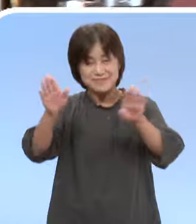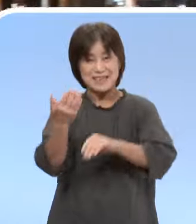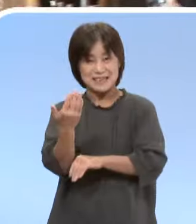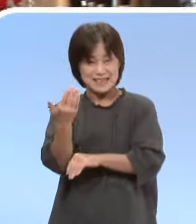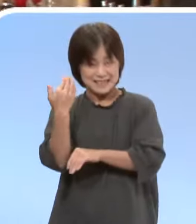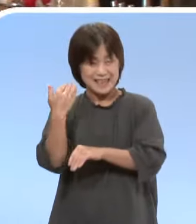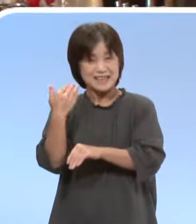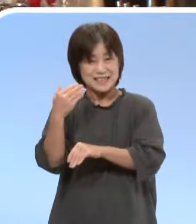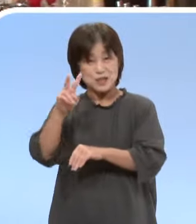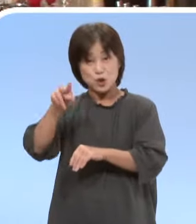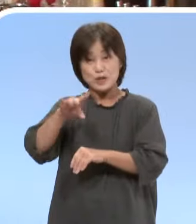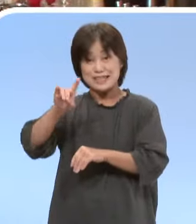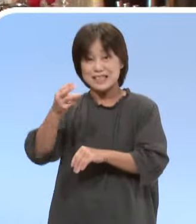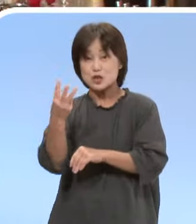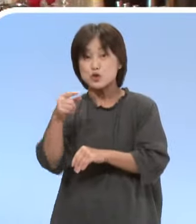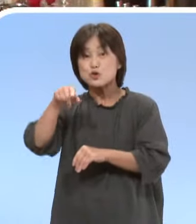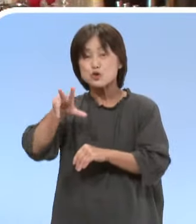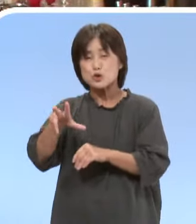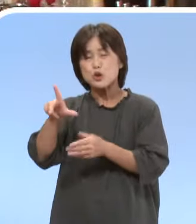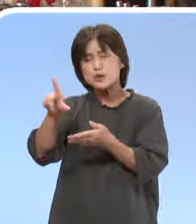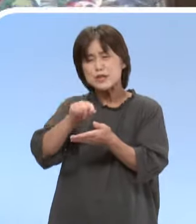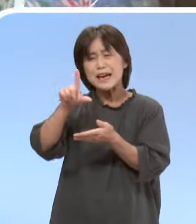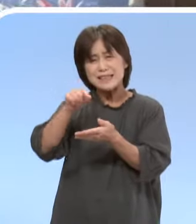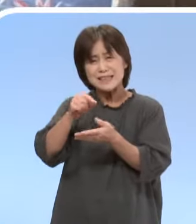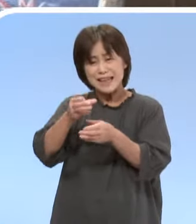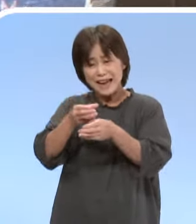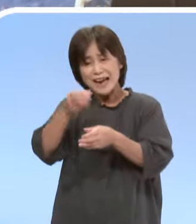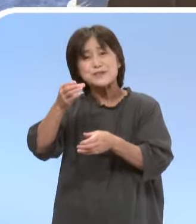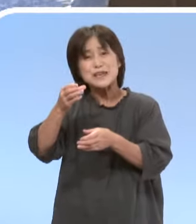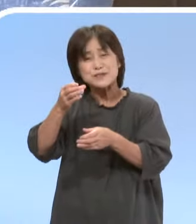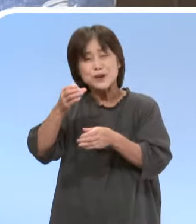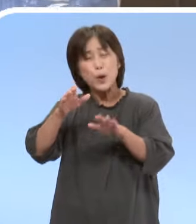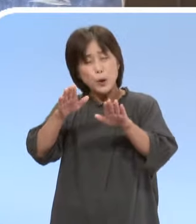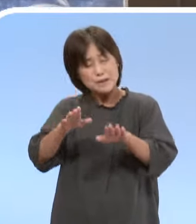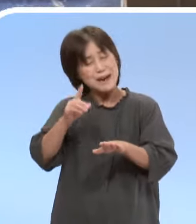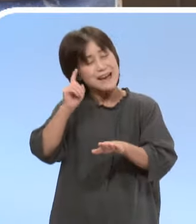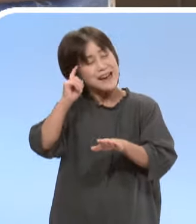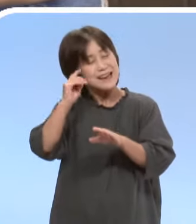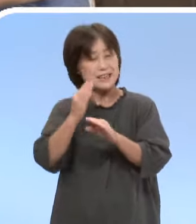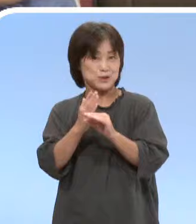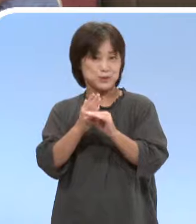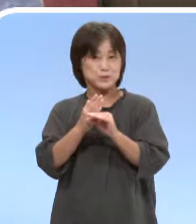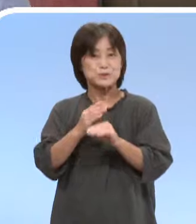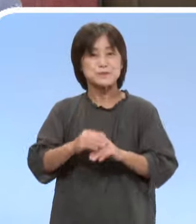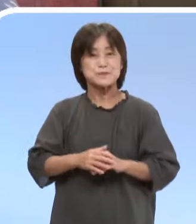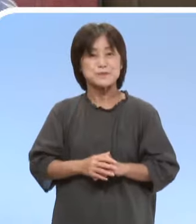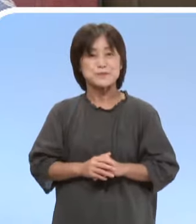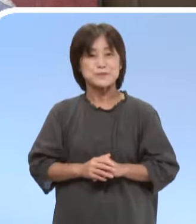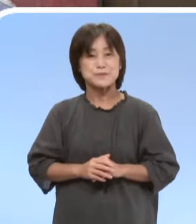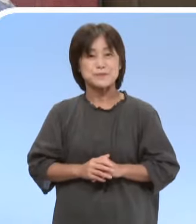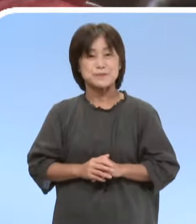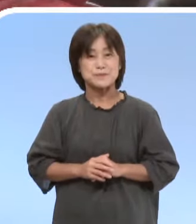先ほどのリキュールを使ったオリジナルカクテルを提供しようと現在試作中なんです。